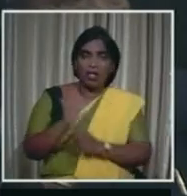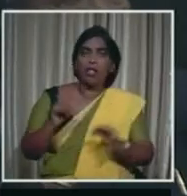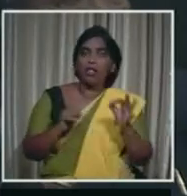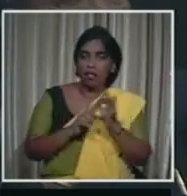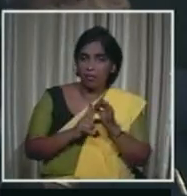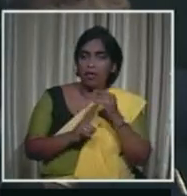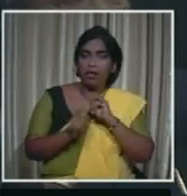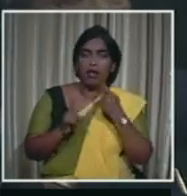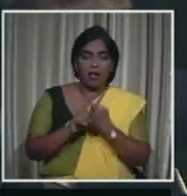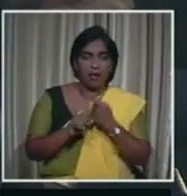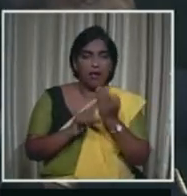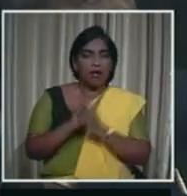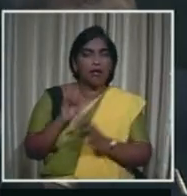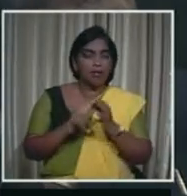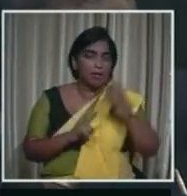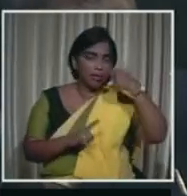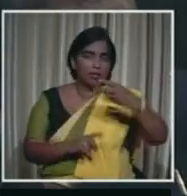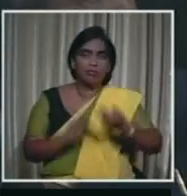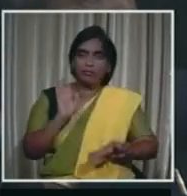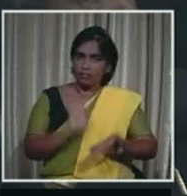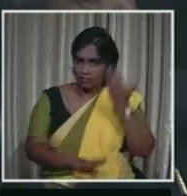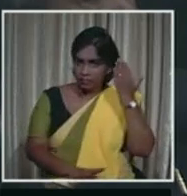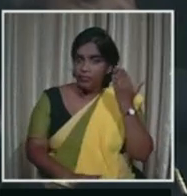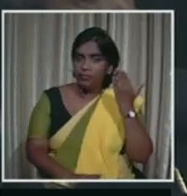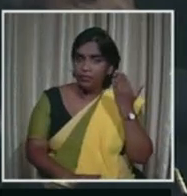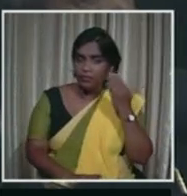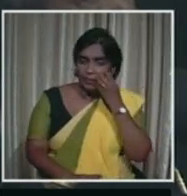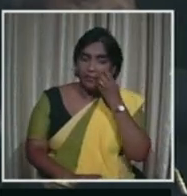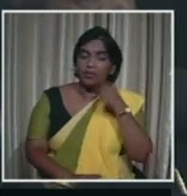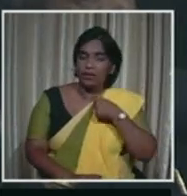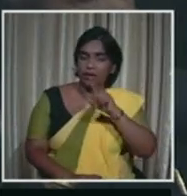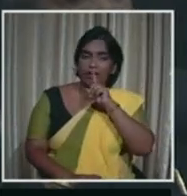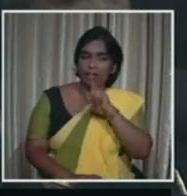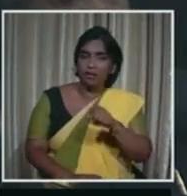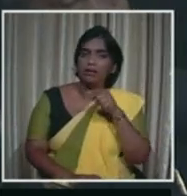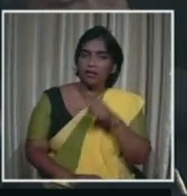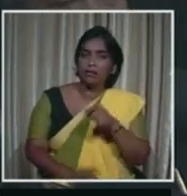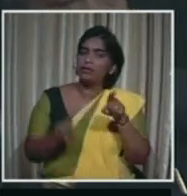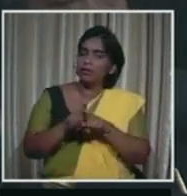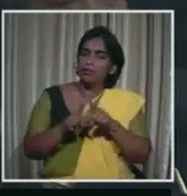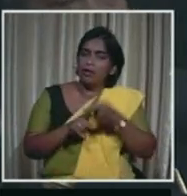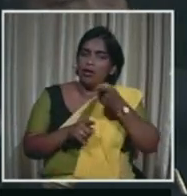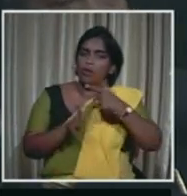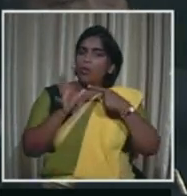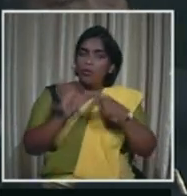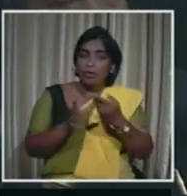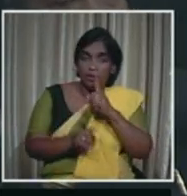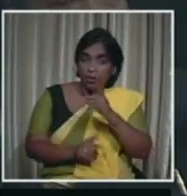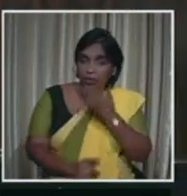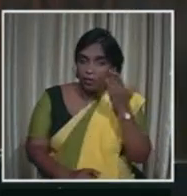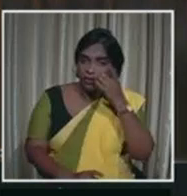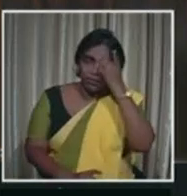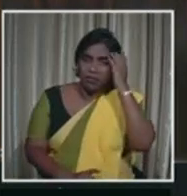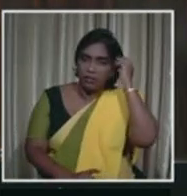හැටියට ඉන්න අපේ කාංචන ඇමතුමා ඒ තෙල් මිල වැඩි කරන්න ඉතින් මම අහන්නේ ඒ ඒකට ඔබතුමාට උත්තරයක් දෙන්න පුළුවන්ද